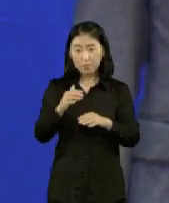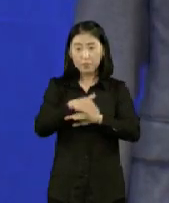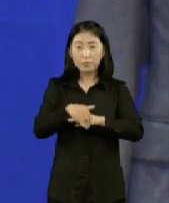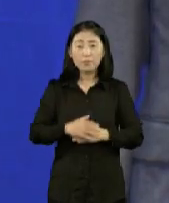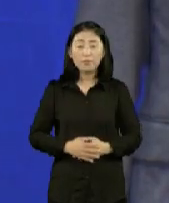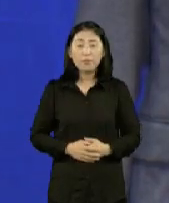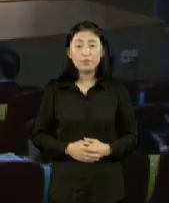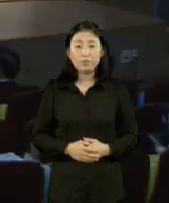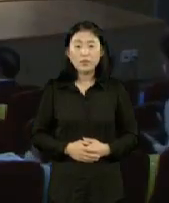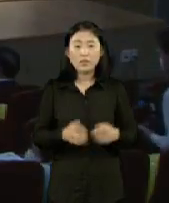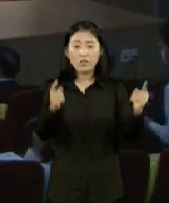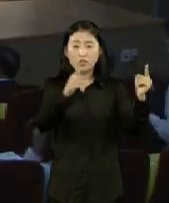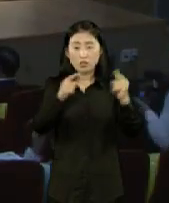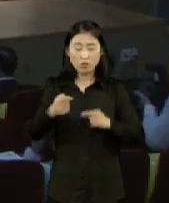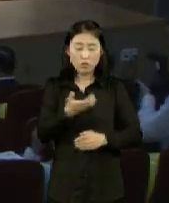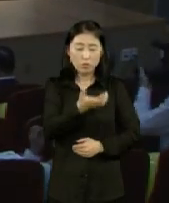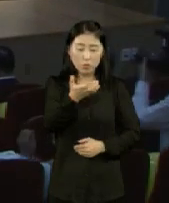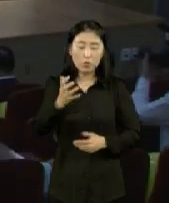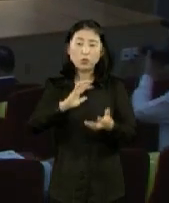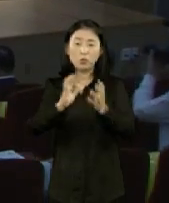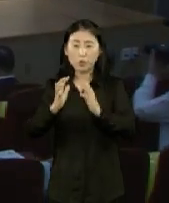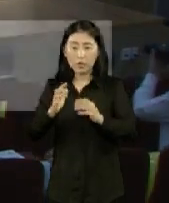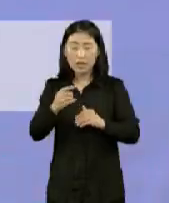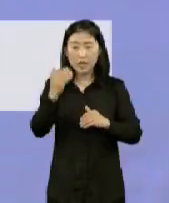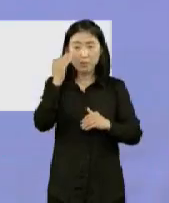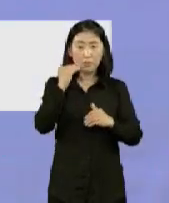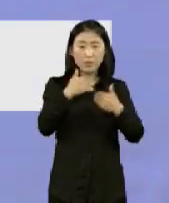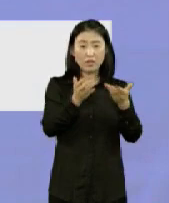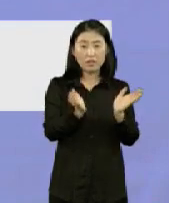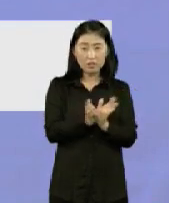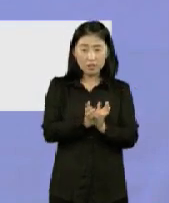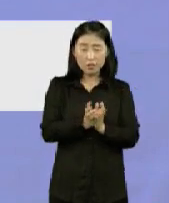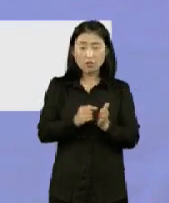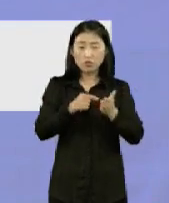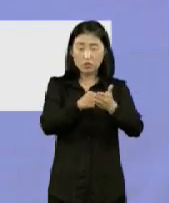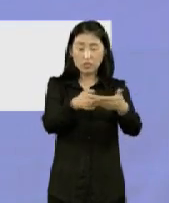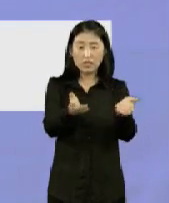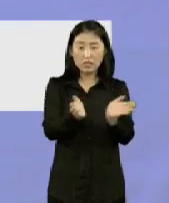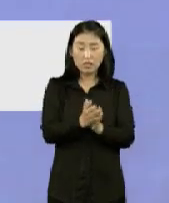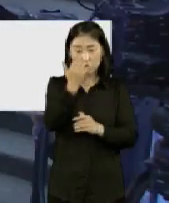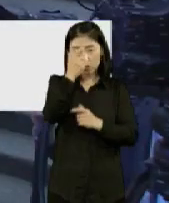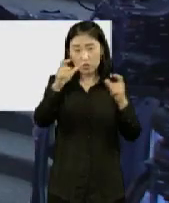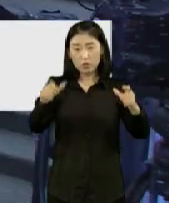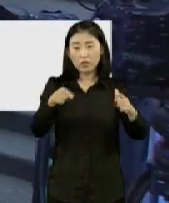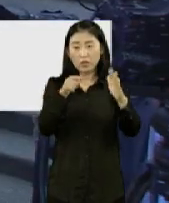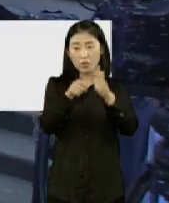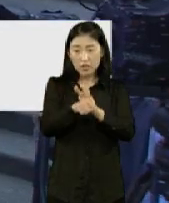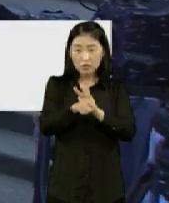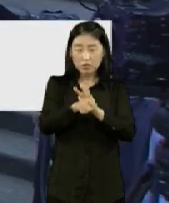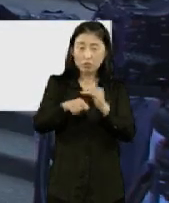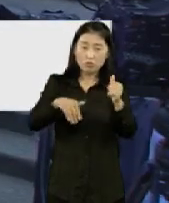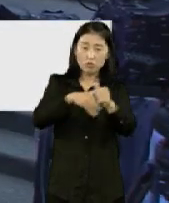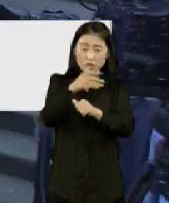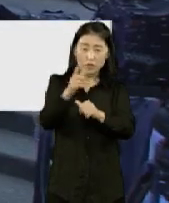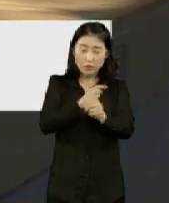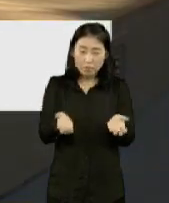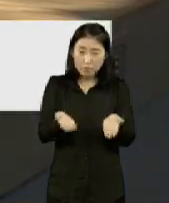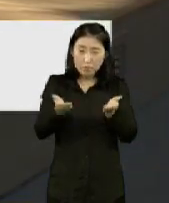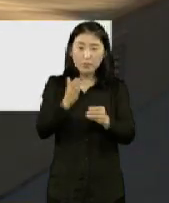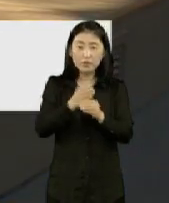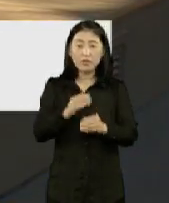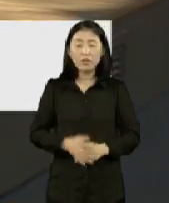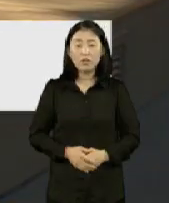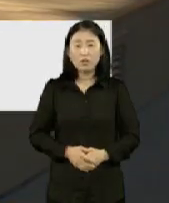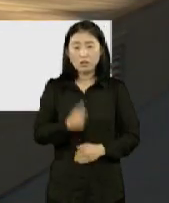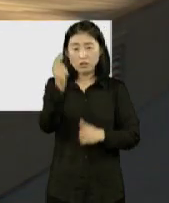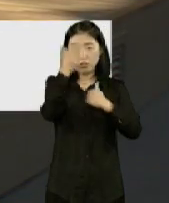계획입니다. 전국 순회 토론회 중인 민주당 행정수도 완성 추진단도 충청권을 찾아 분위기를 고조시켰습니다.